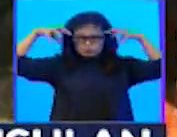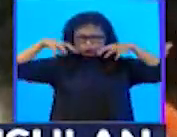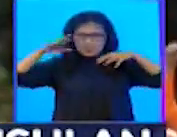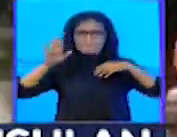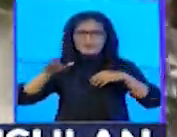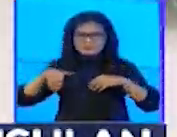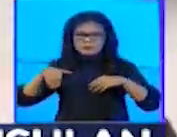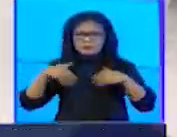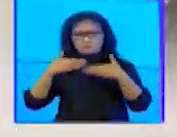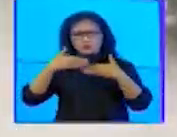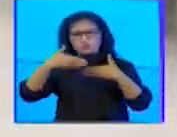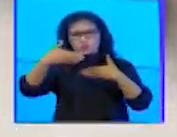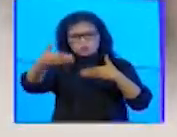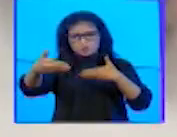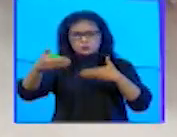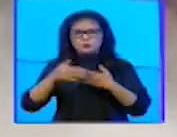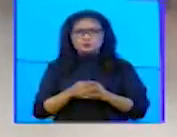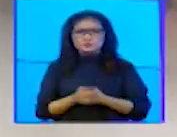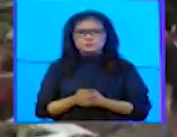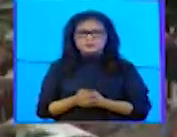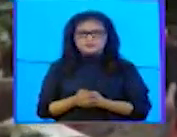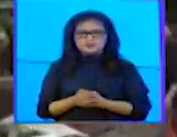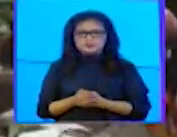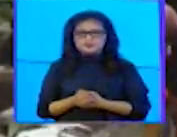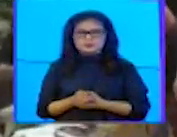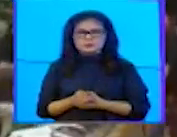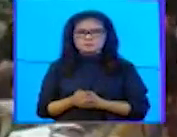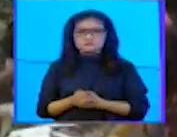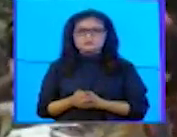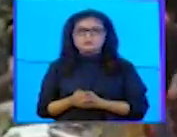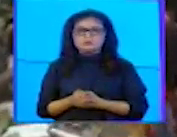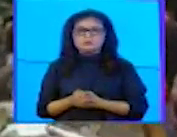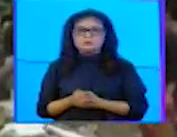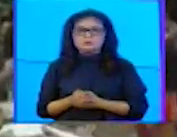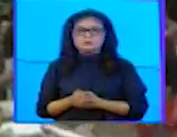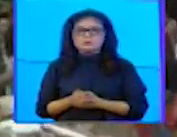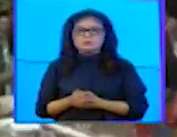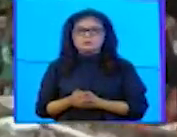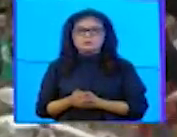hari ke depan. Dari Brebes, Jawa Tengah, Yunibar melaporkan.